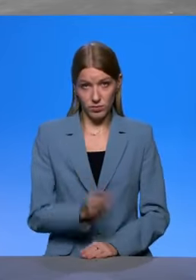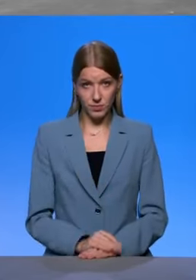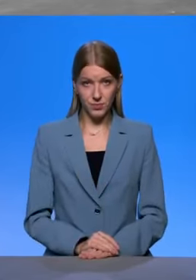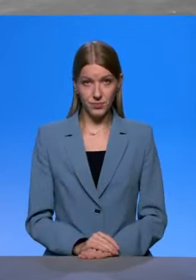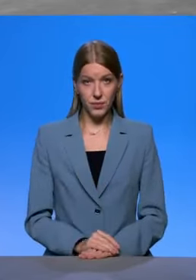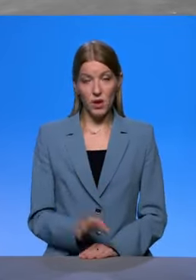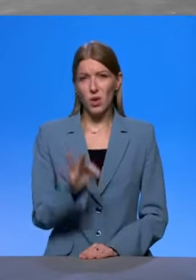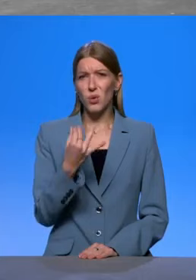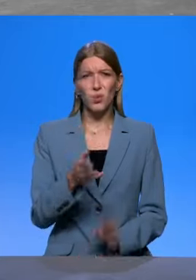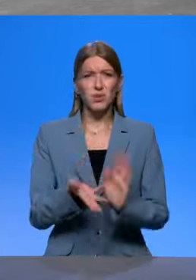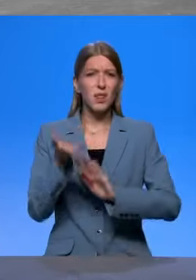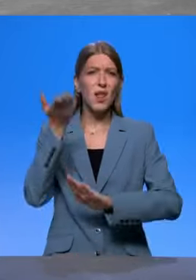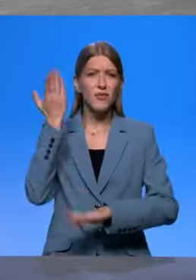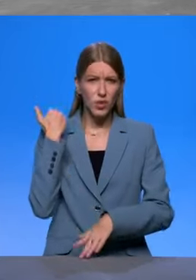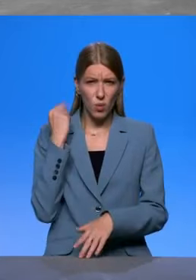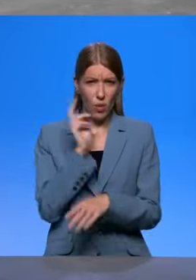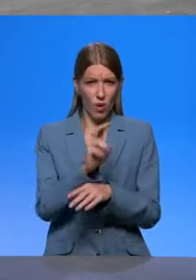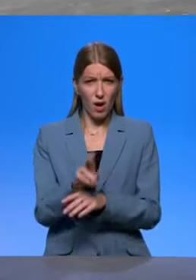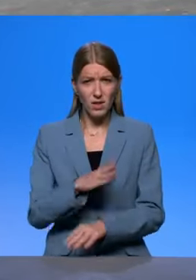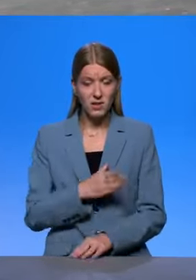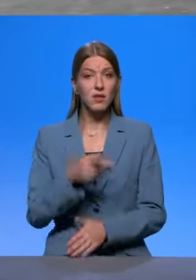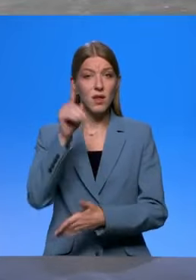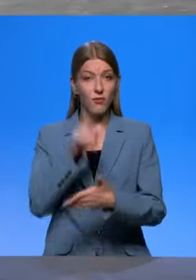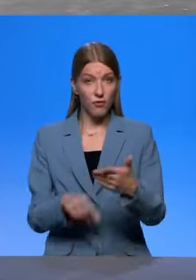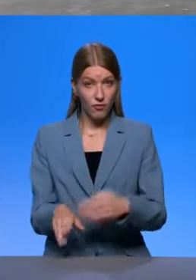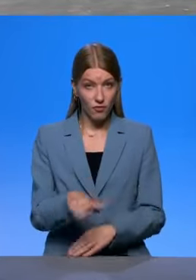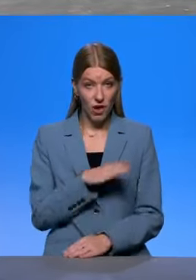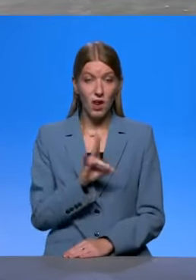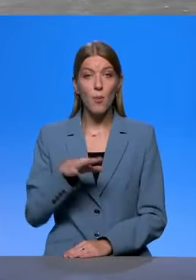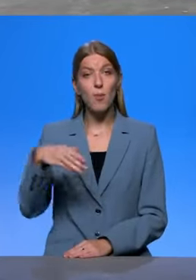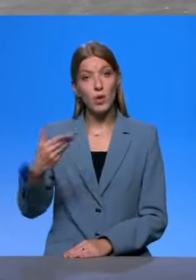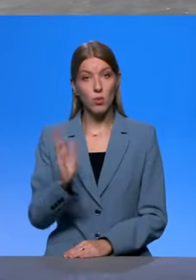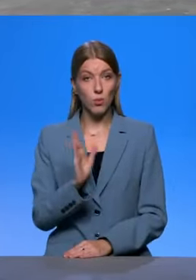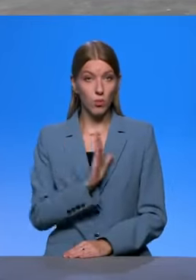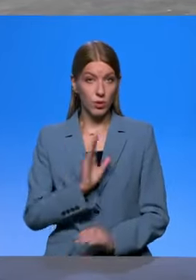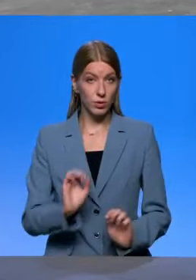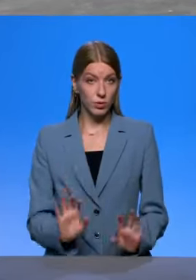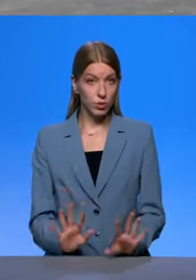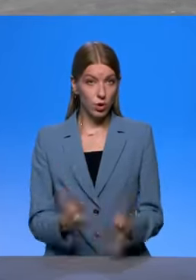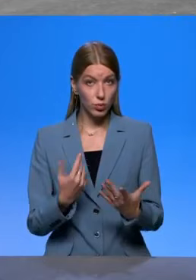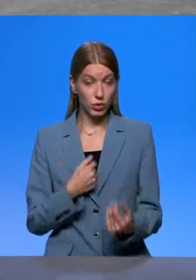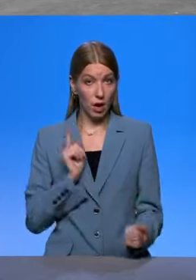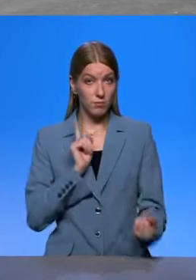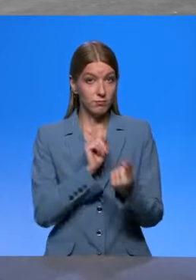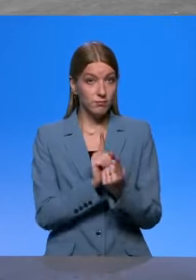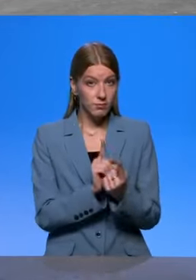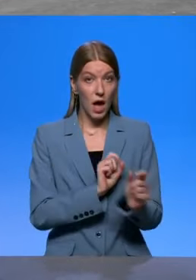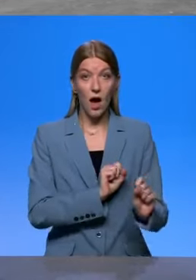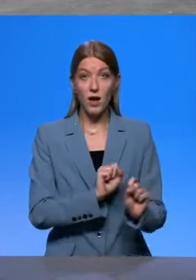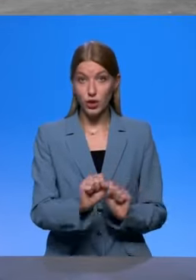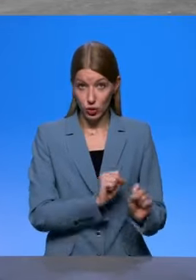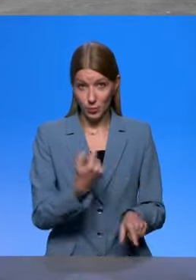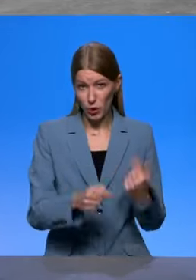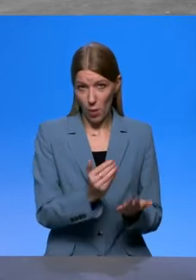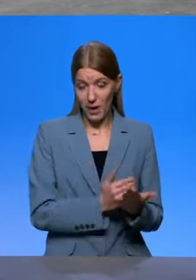когда-то давным-давно ходила, верила в это. Но потом был такой случай, что встретилась именно с режиссерами другой программы. Мне